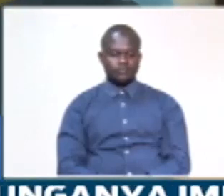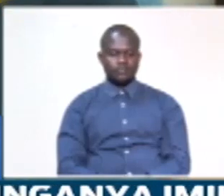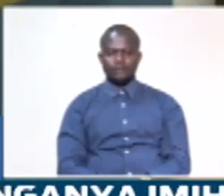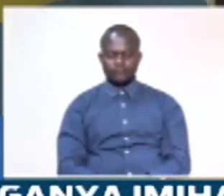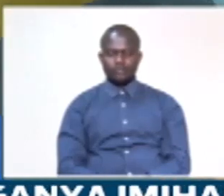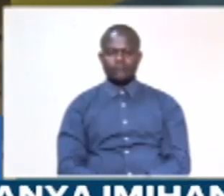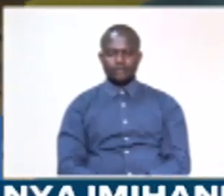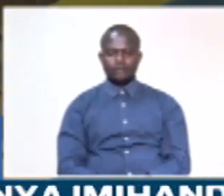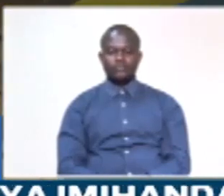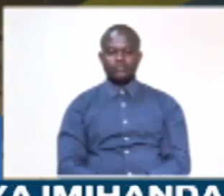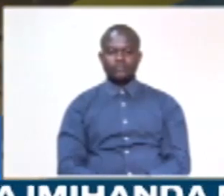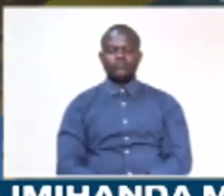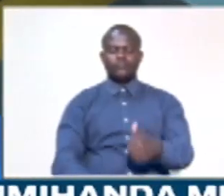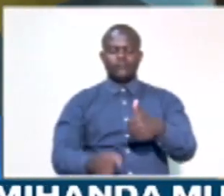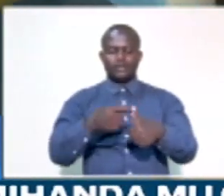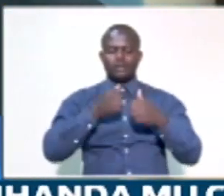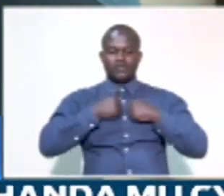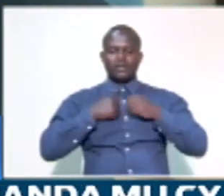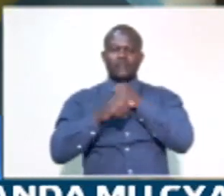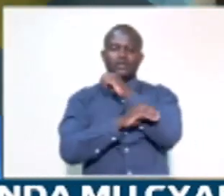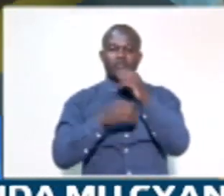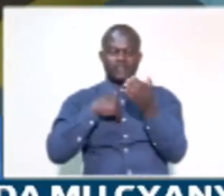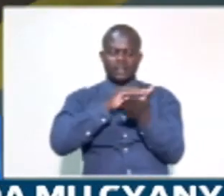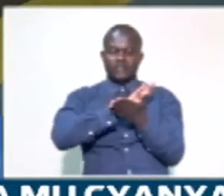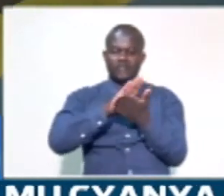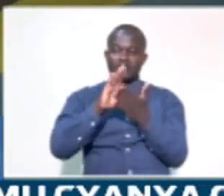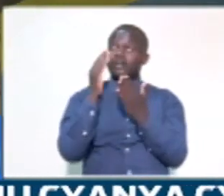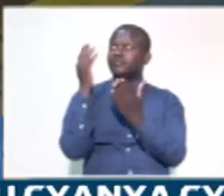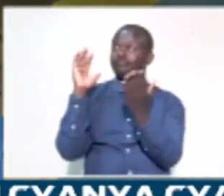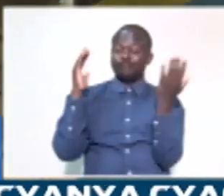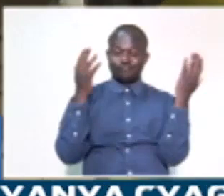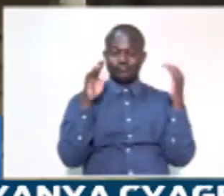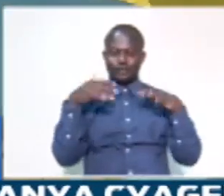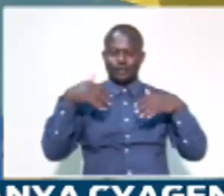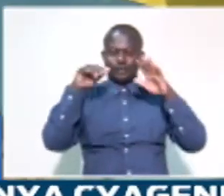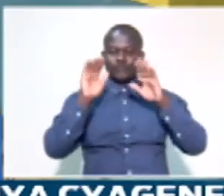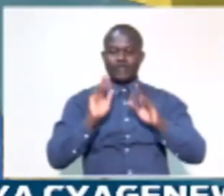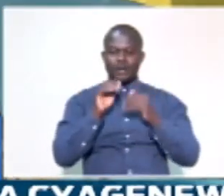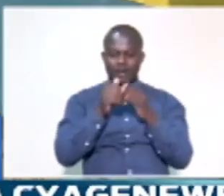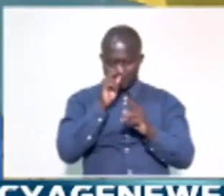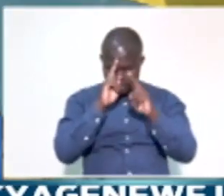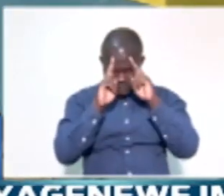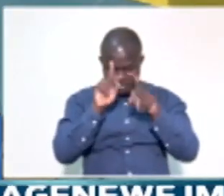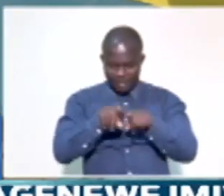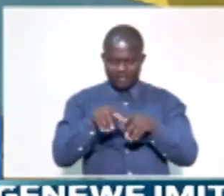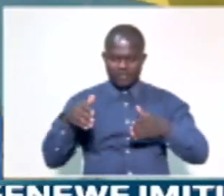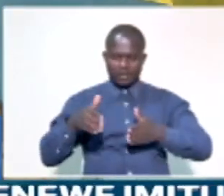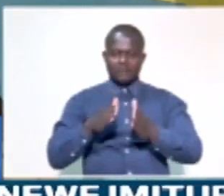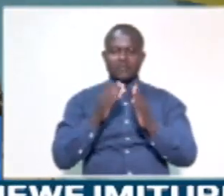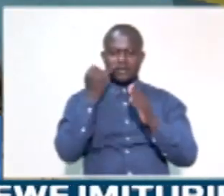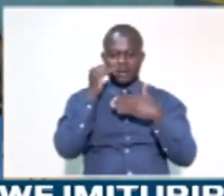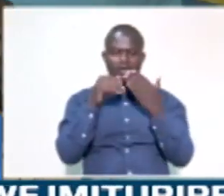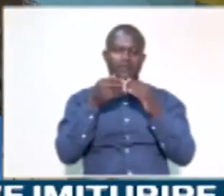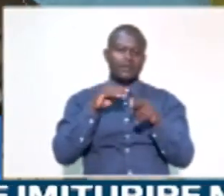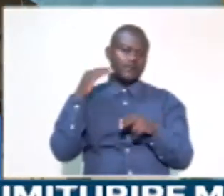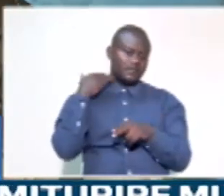masafi. Pia icya mbere u Rwanda ni igihugu gifite isuku. Hari ibidukikije byiza. Abaturage babo bariza amategeko yo muhanda. Kuba harabaye